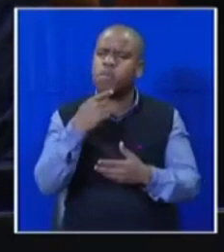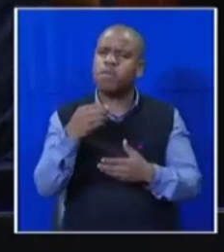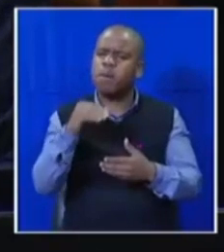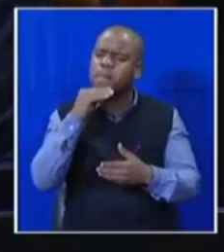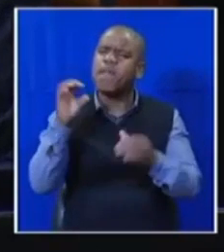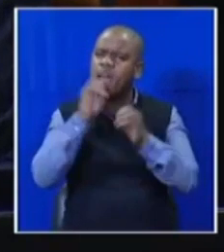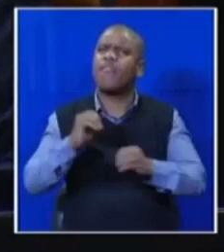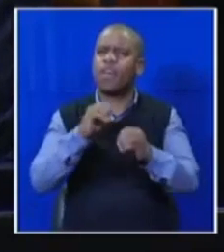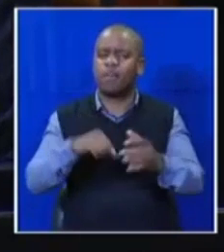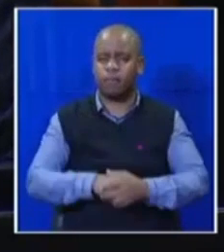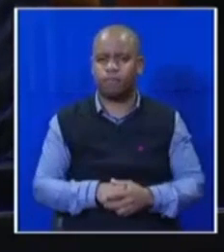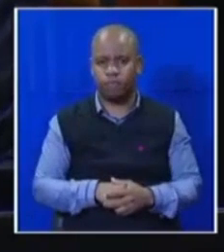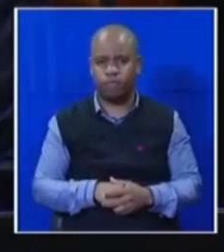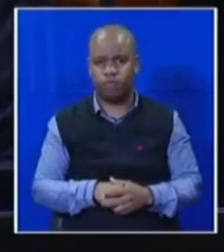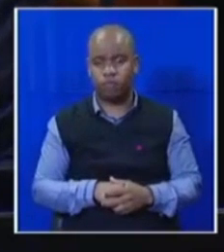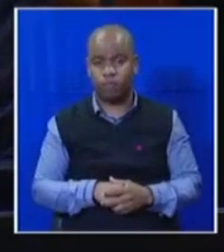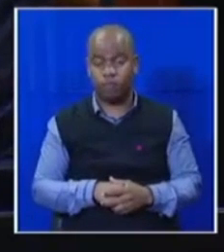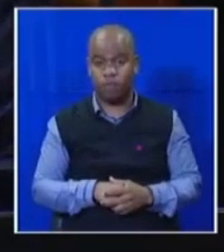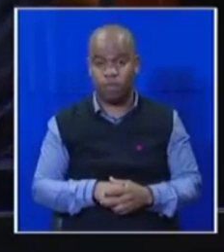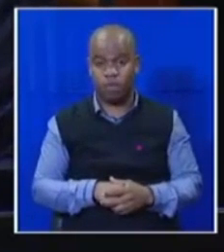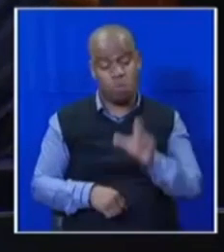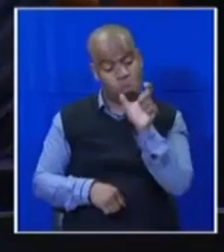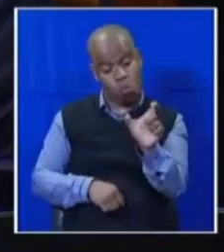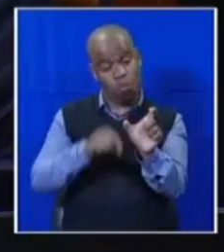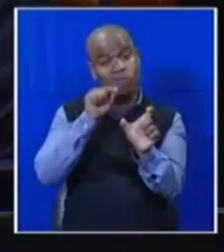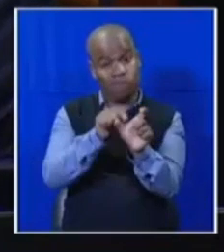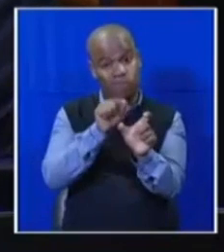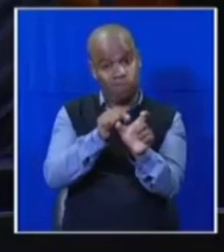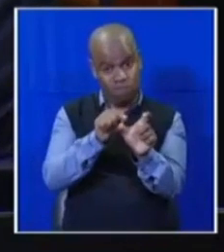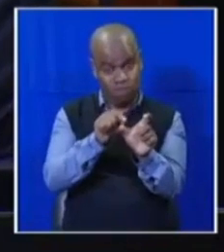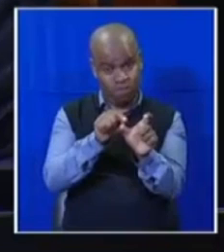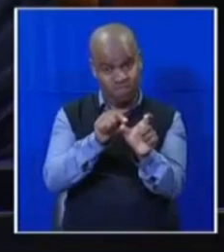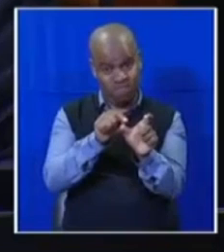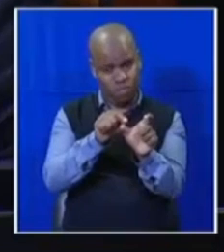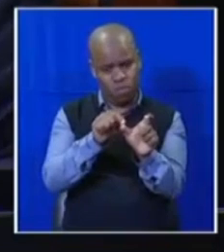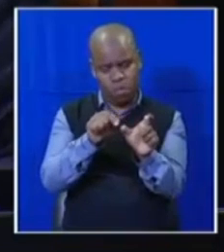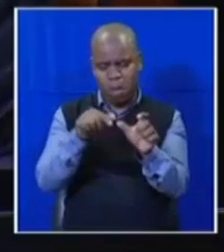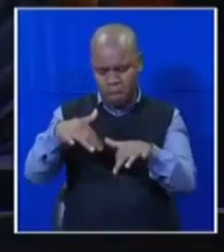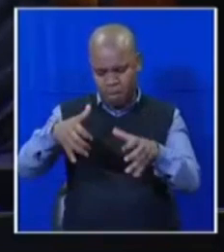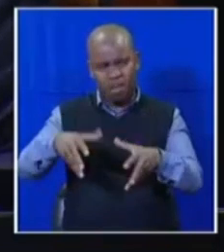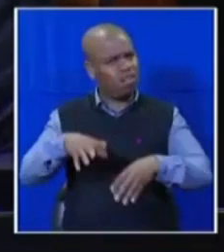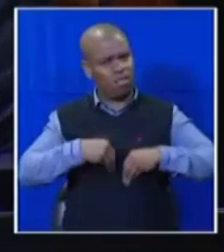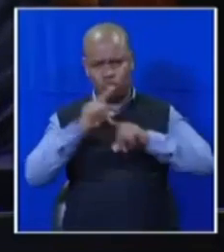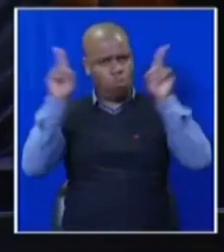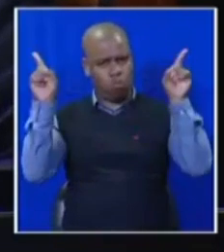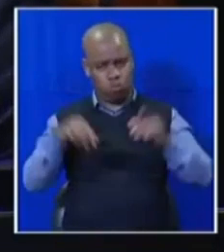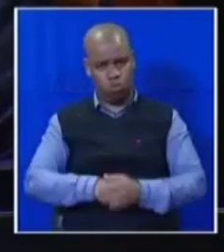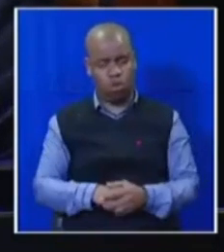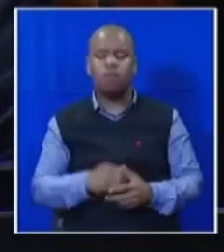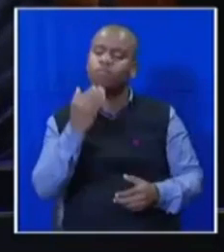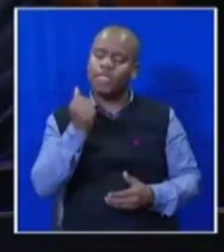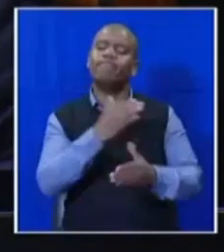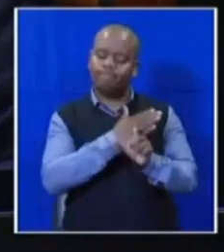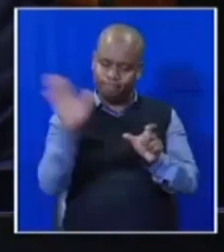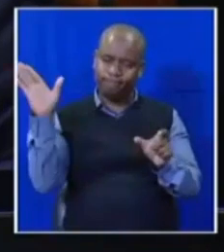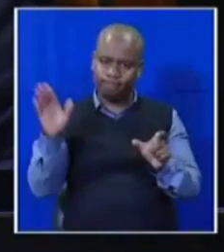word. Die woord is nie aanvaarbaar nie. Asseblief, trek dit terug.